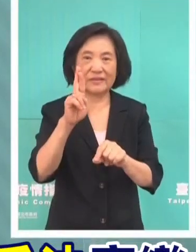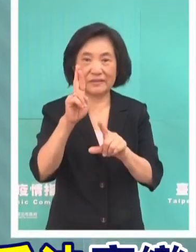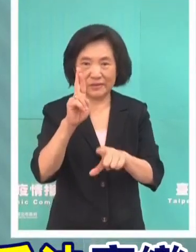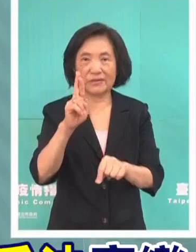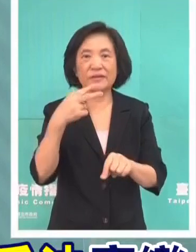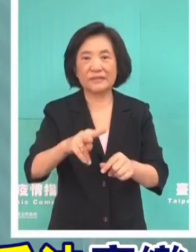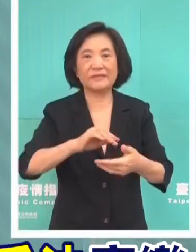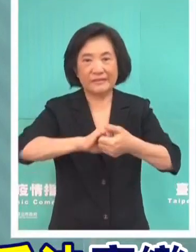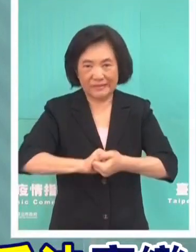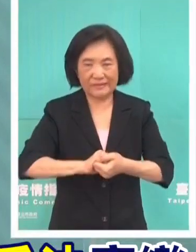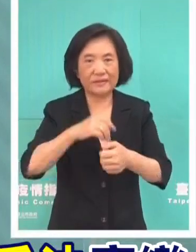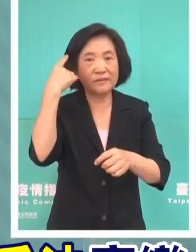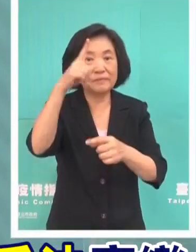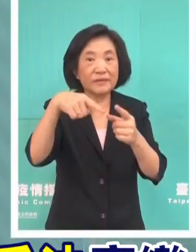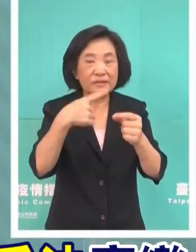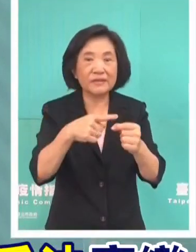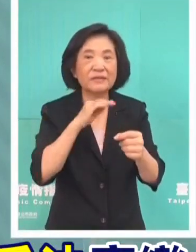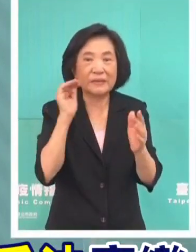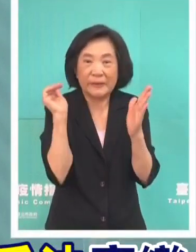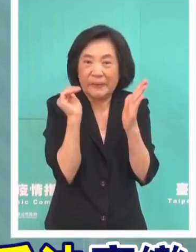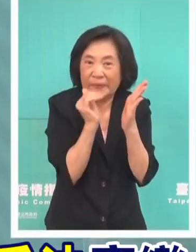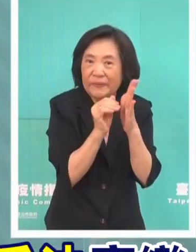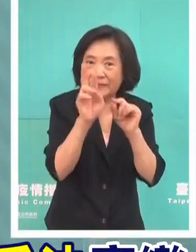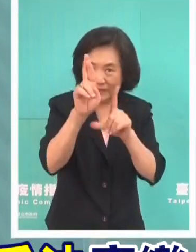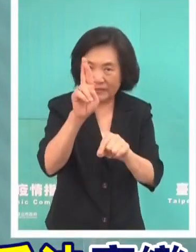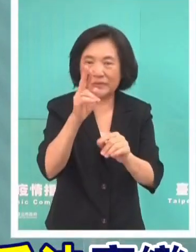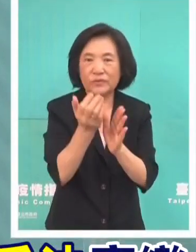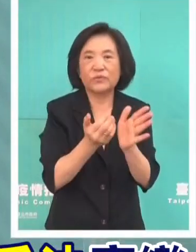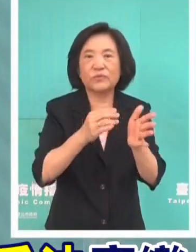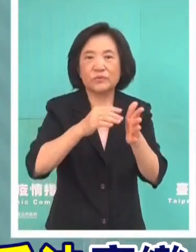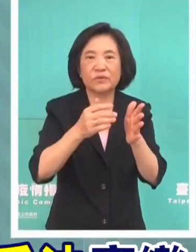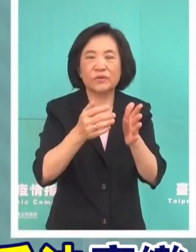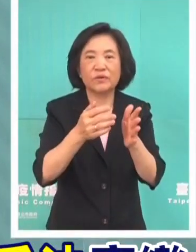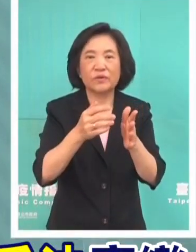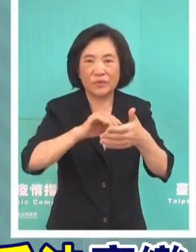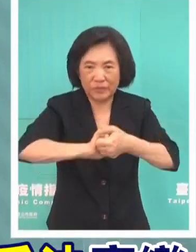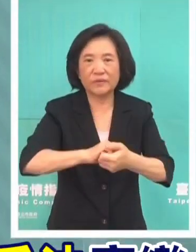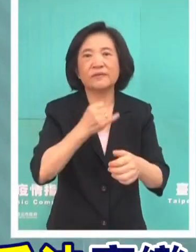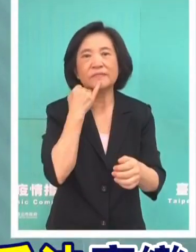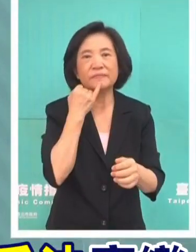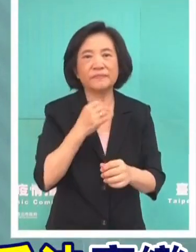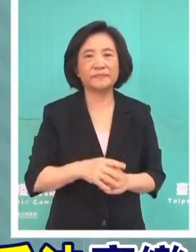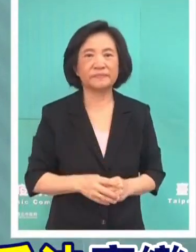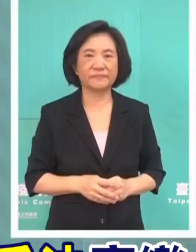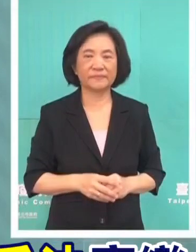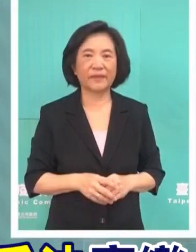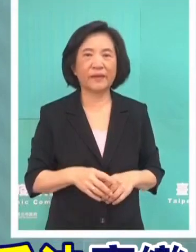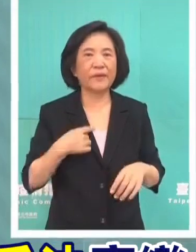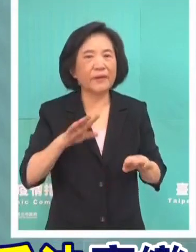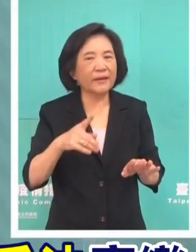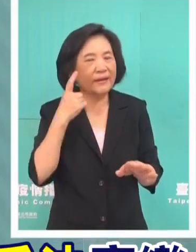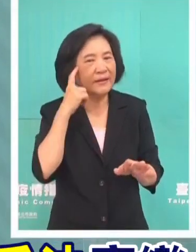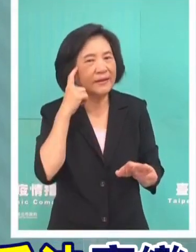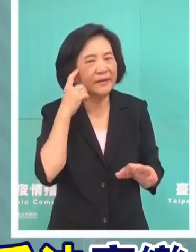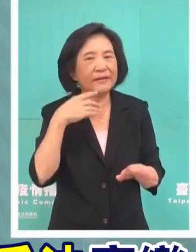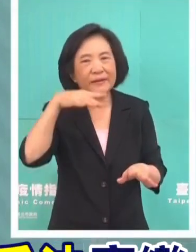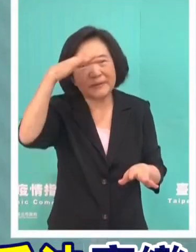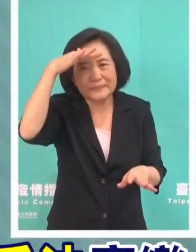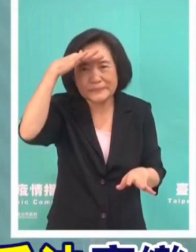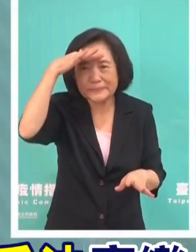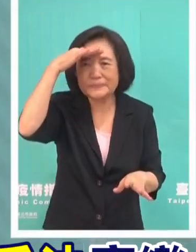案嘛，因为明年的预算大概最慢12月还可以决定，所以我们是还是观看